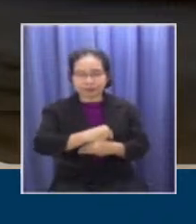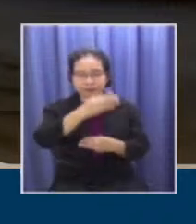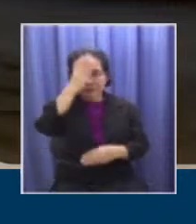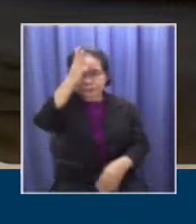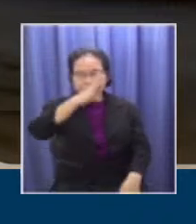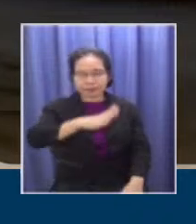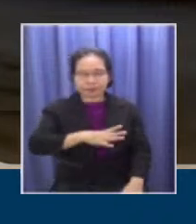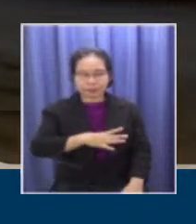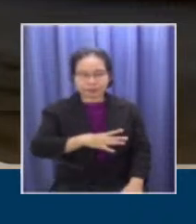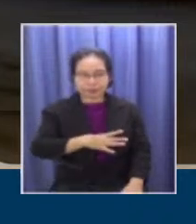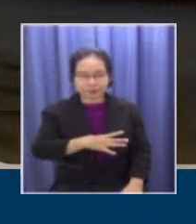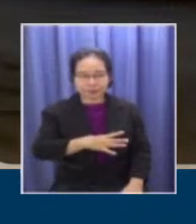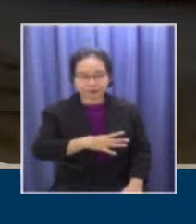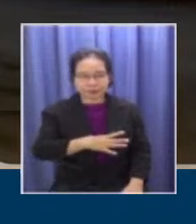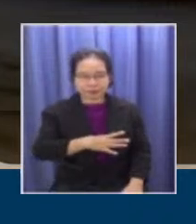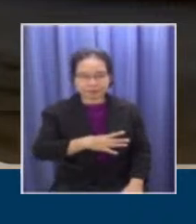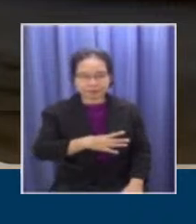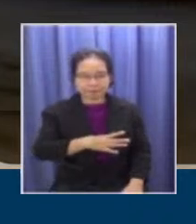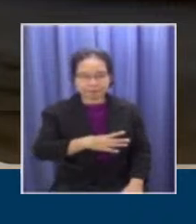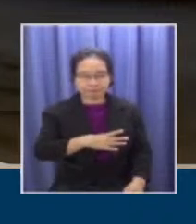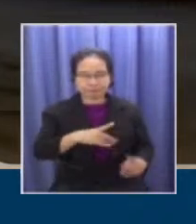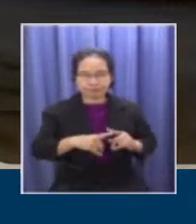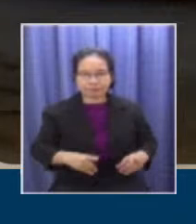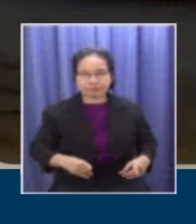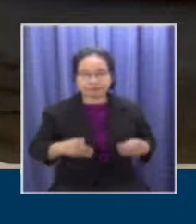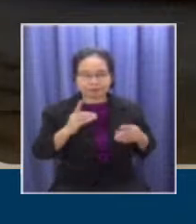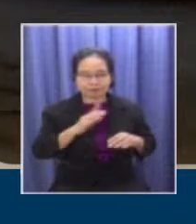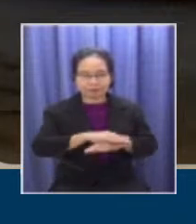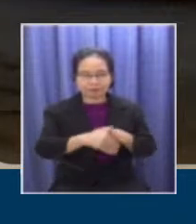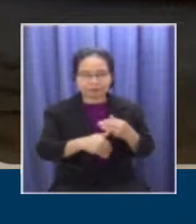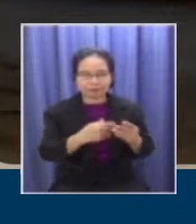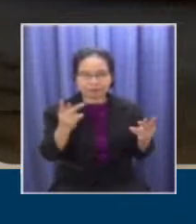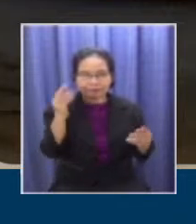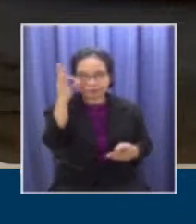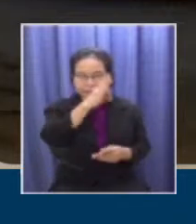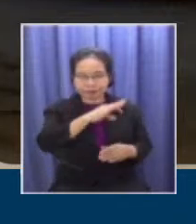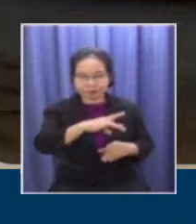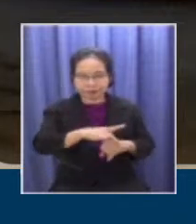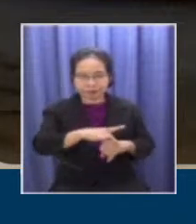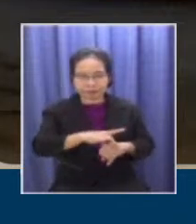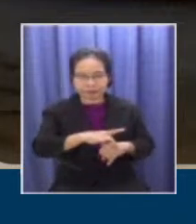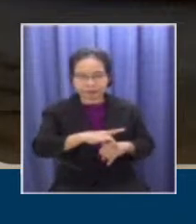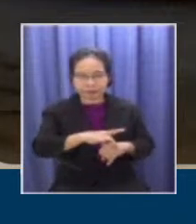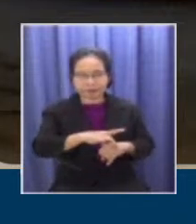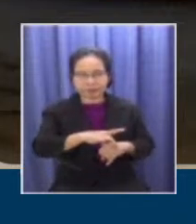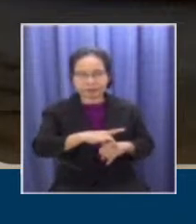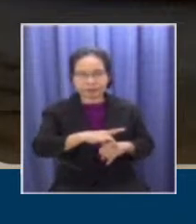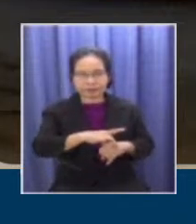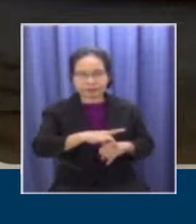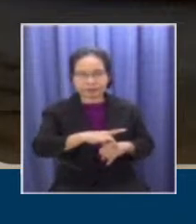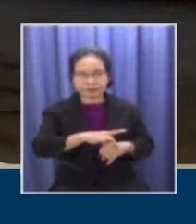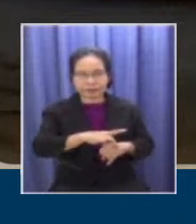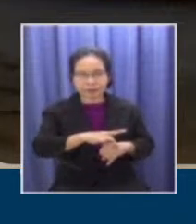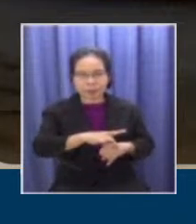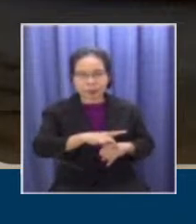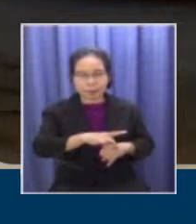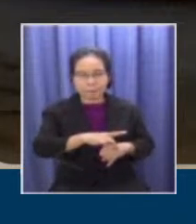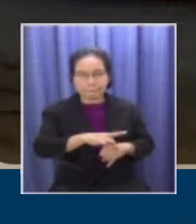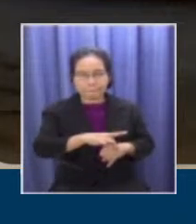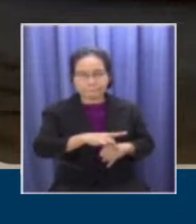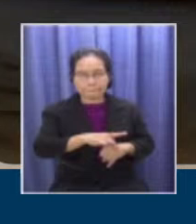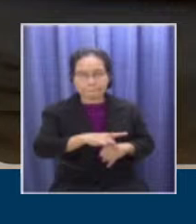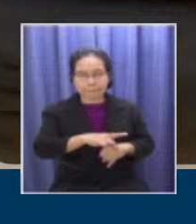sɛ Onyankopɔn bɔ nipa sɛ wo metena ayɛ asase ne